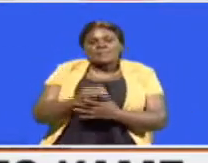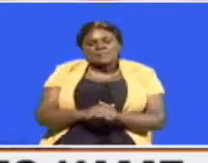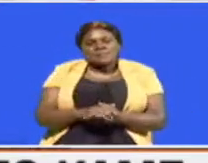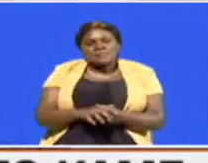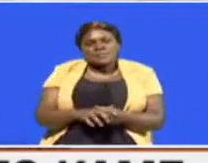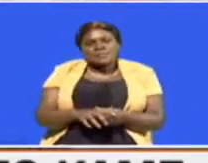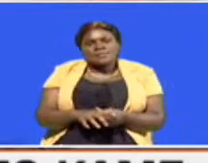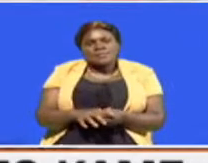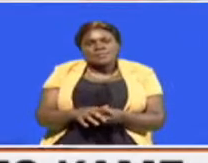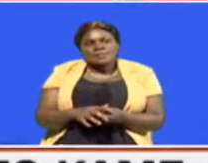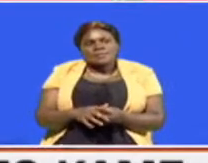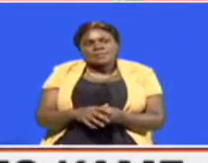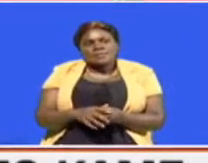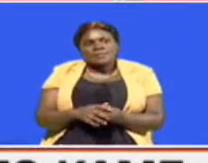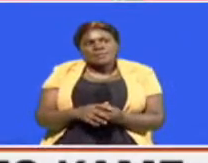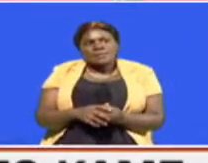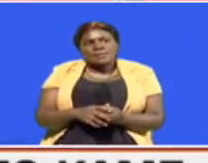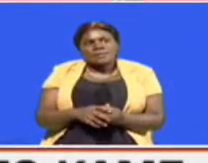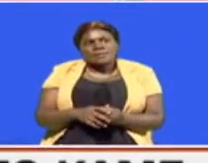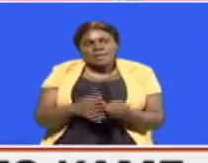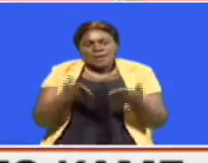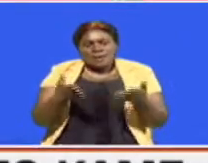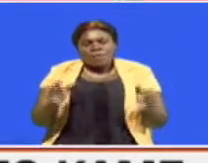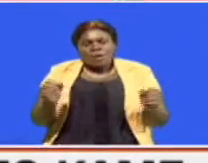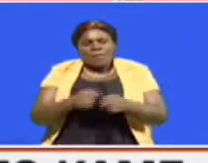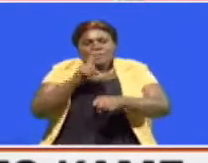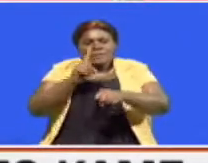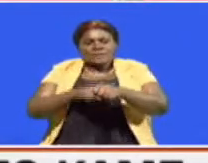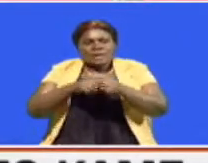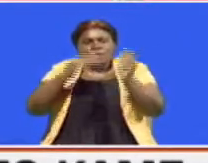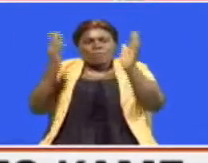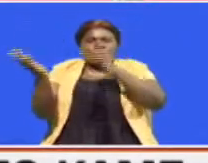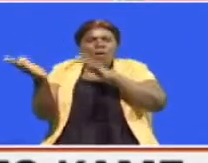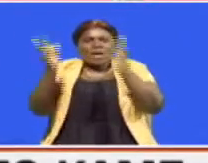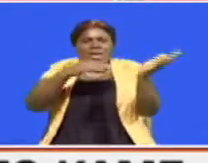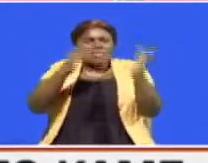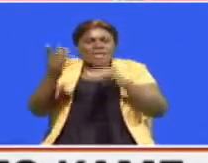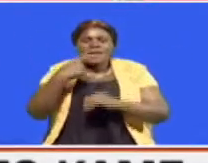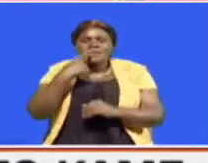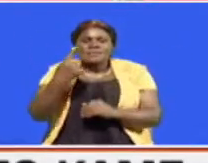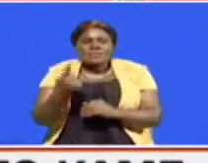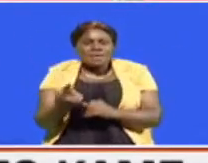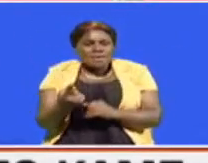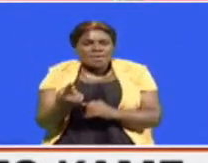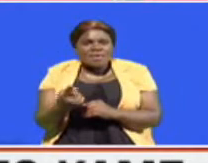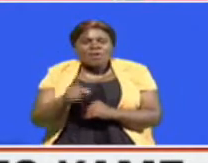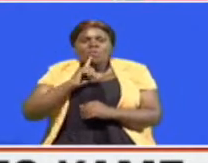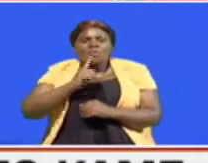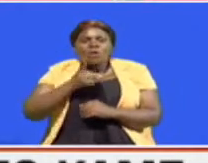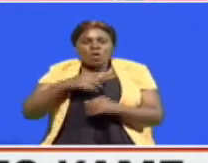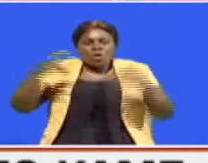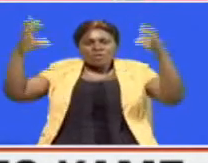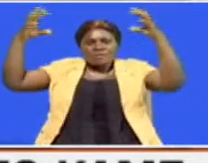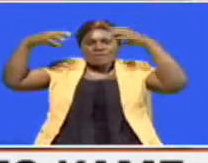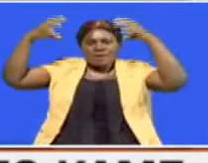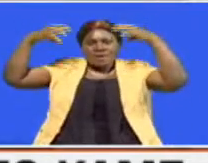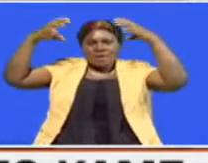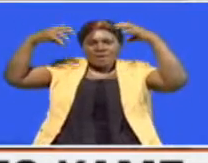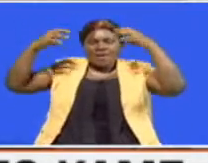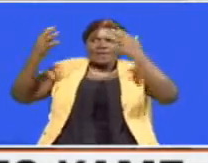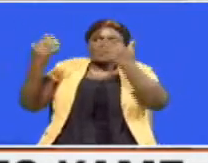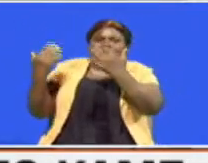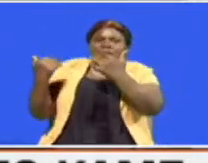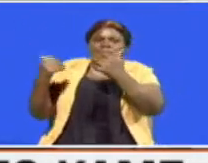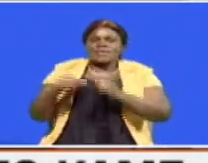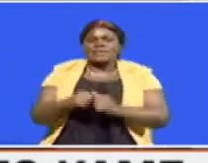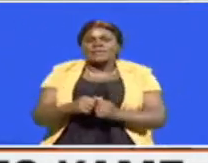far as the answers are concerned. Haya yanajiri huku utabiri wa hali ya hewa nchini ukitoa tahadhari ya mvua ya El Nino